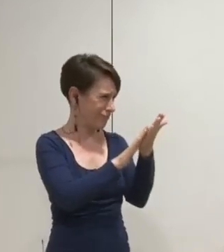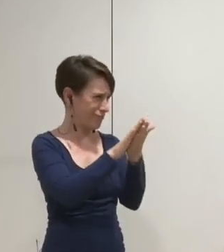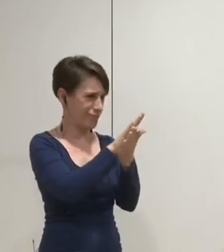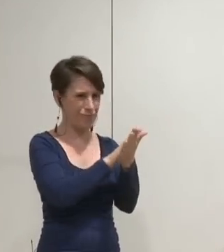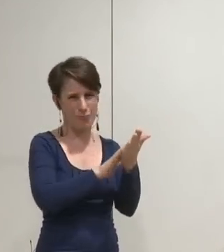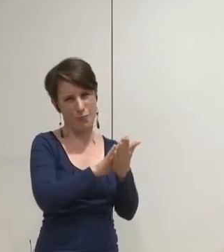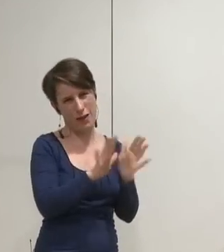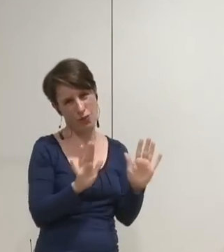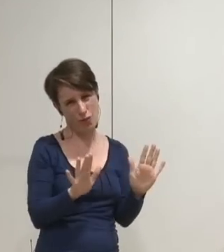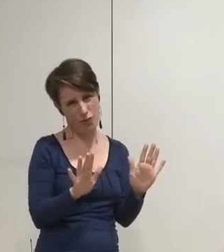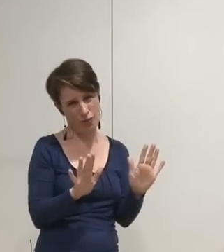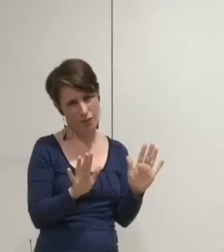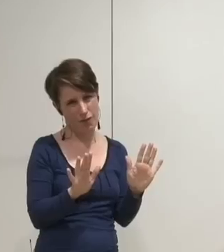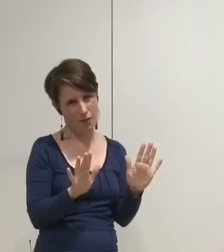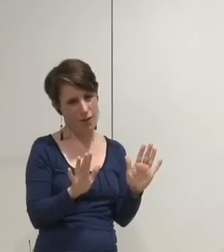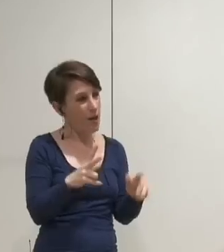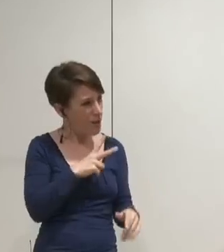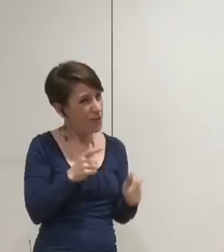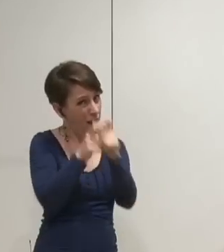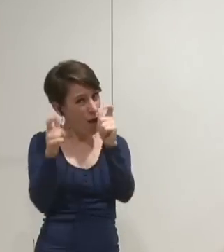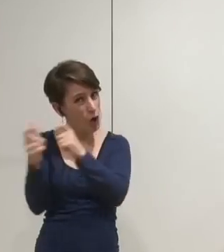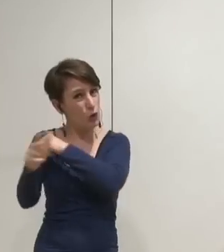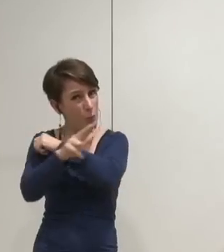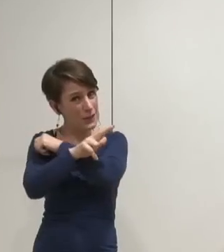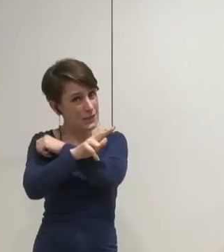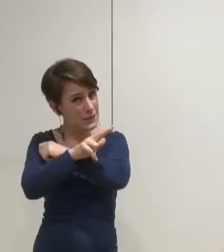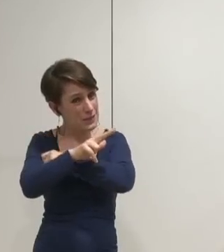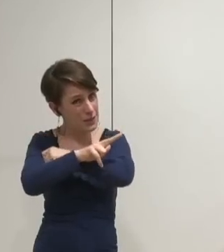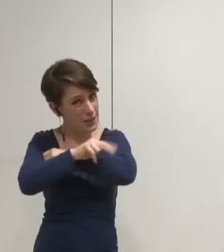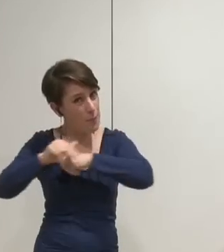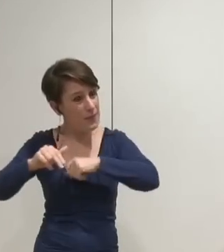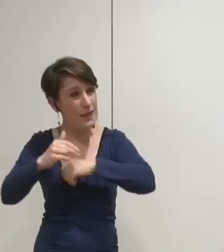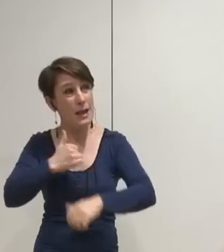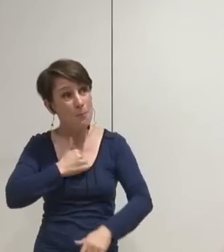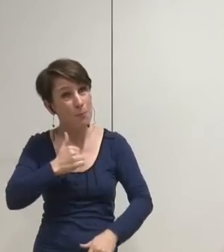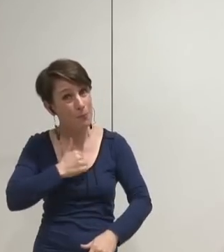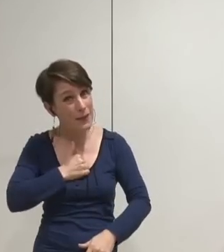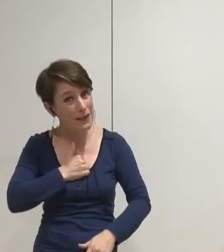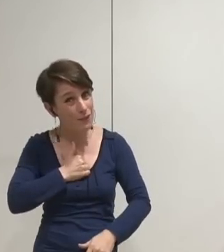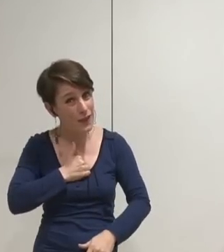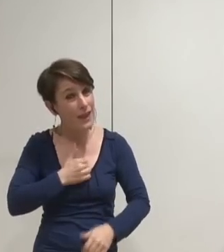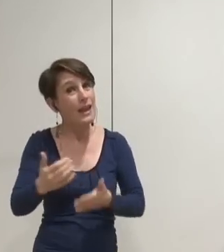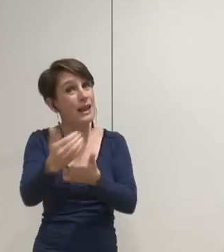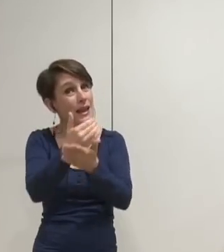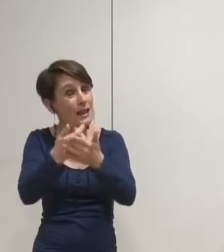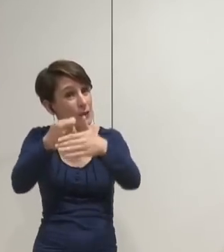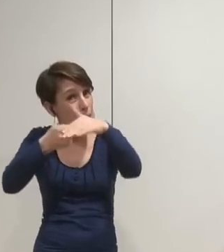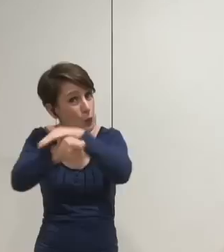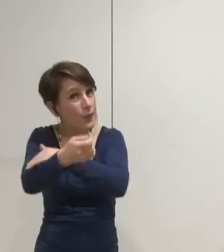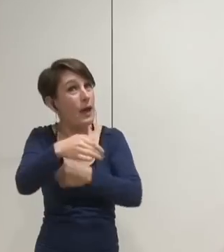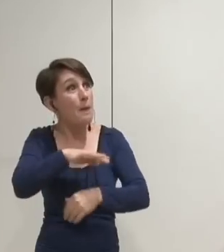il y a des cabinets privés qui dans le cadre du marché du crème sont rémunérés par la